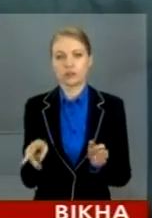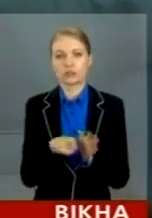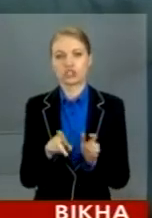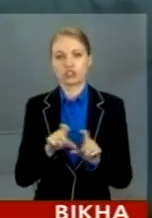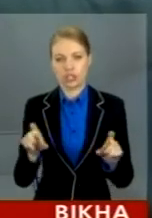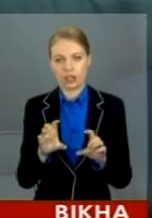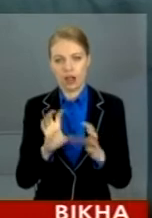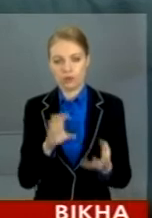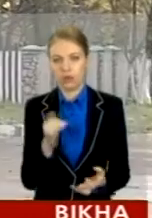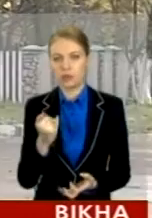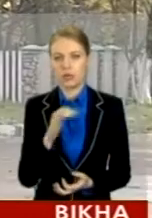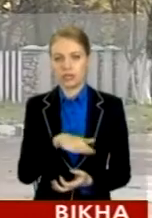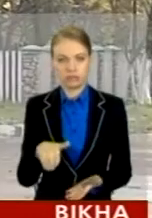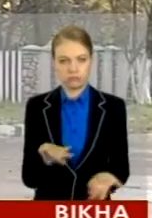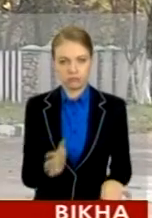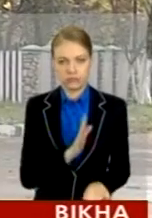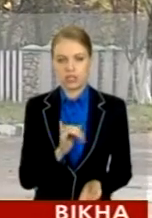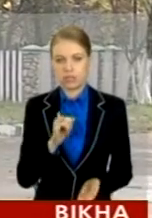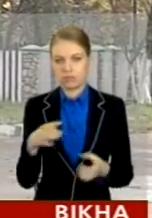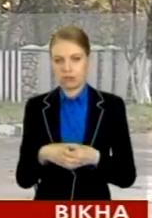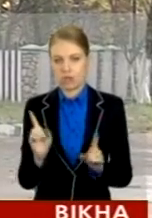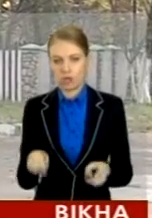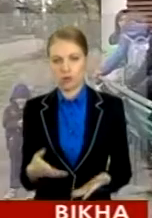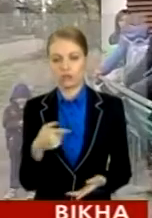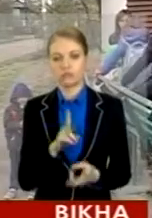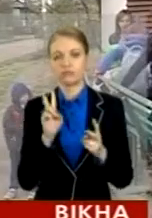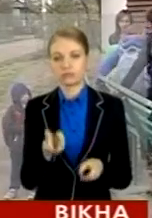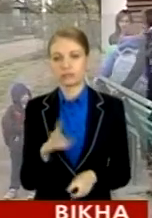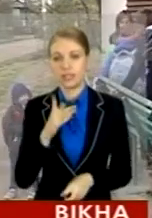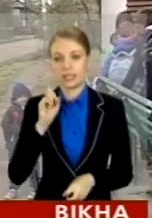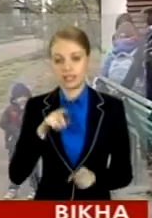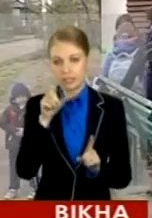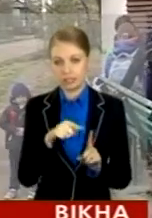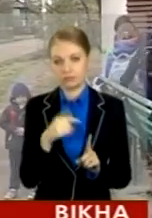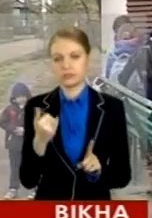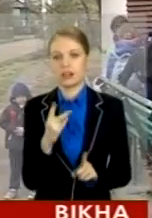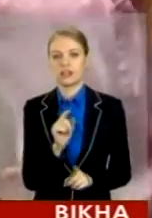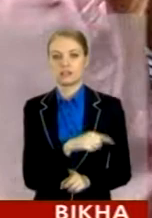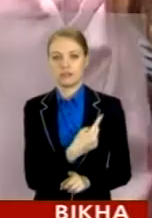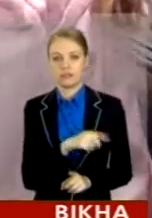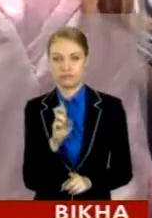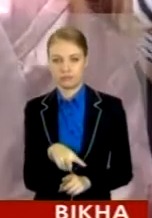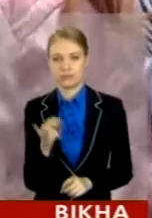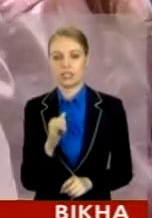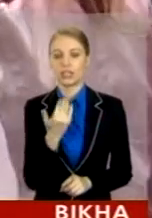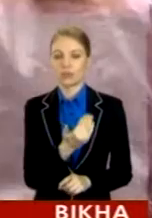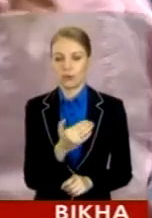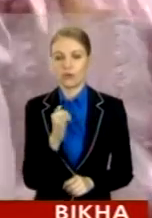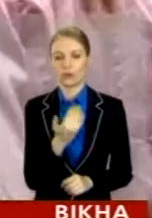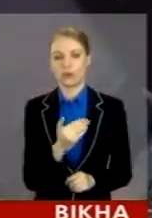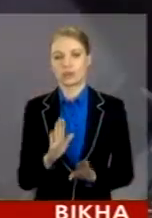тепер не діти не батальйон військовий комісар якого матіус називає негідником нині на лікарняному і він і його